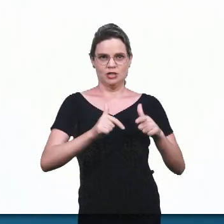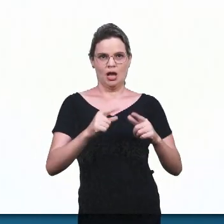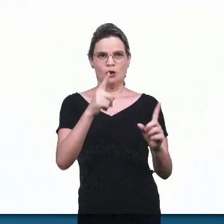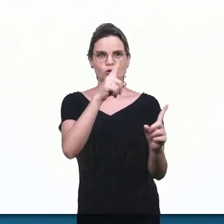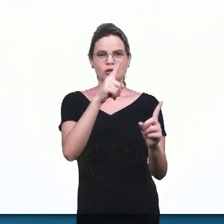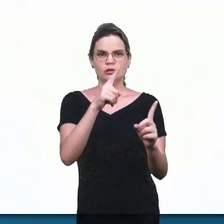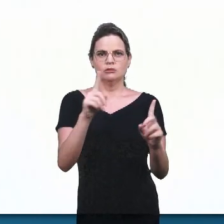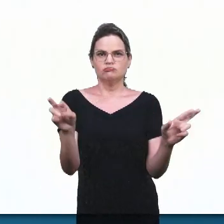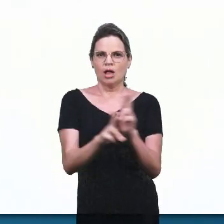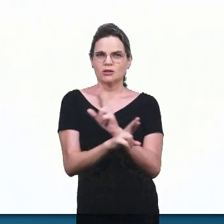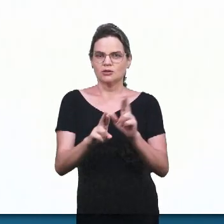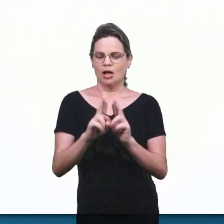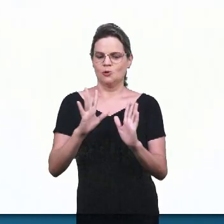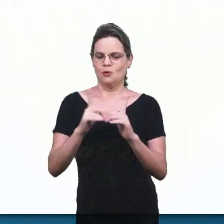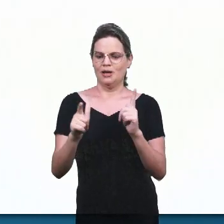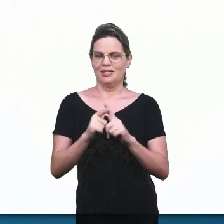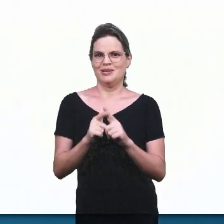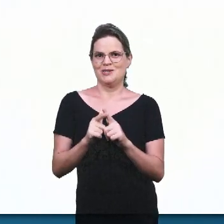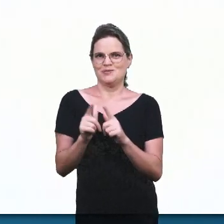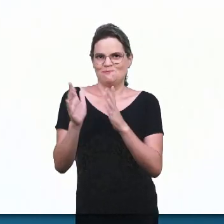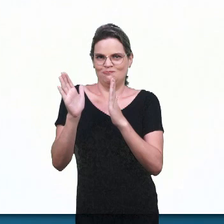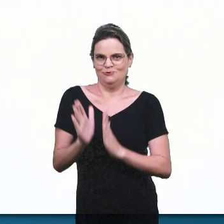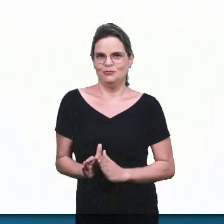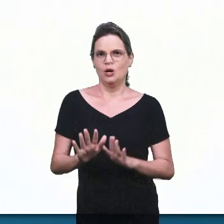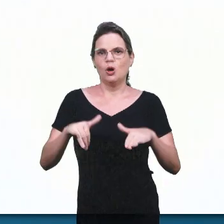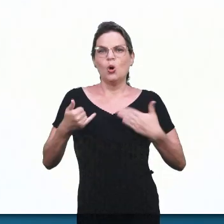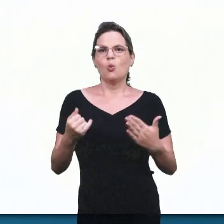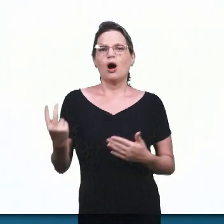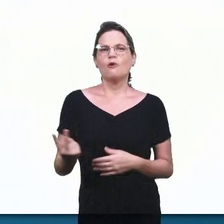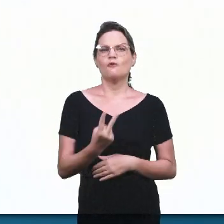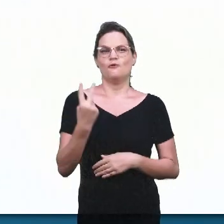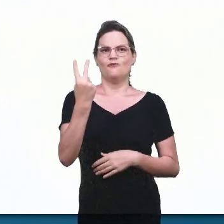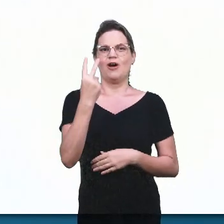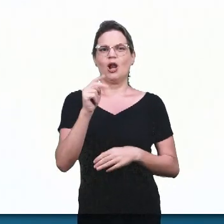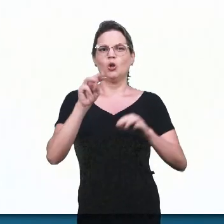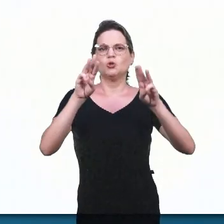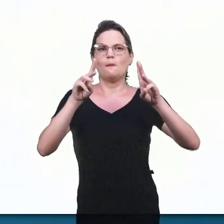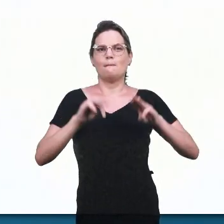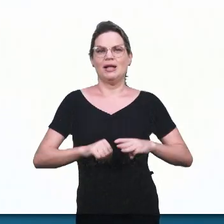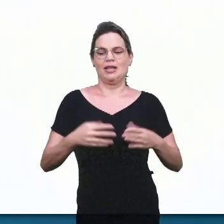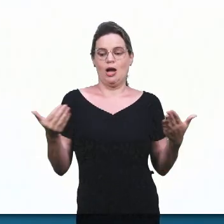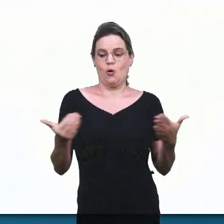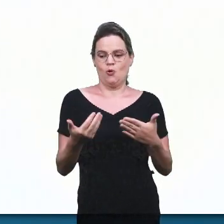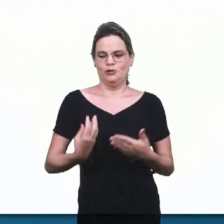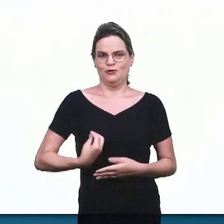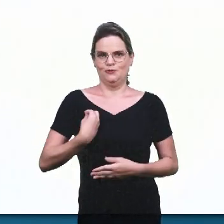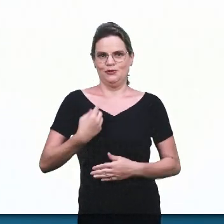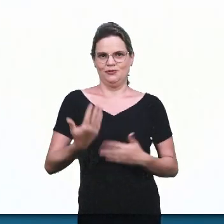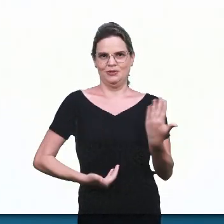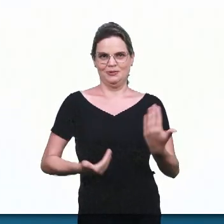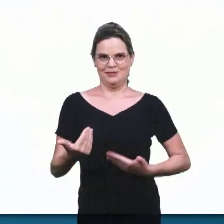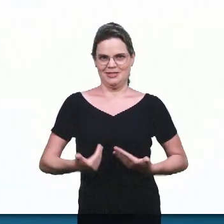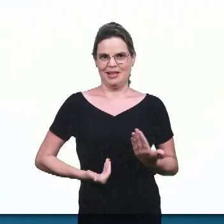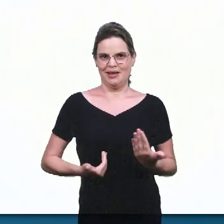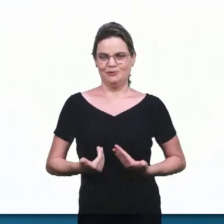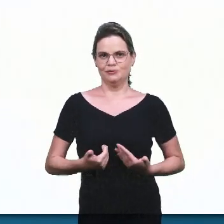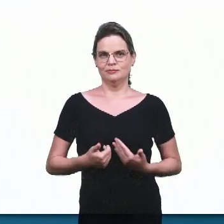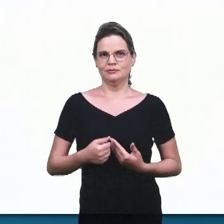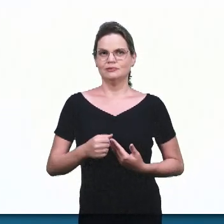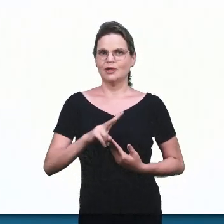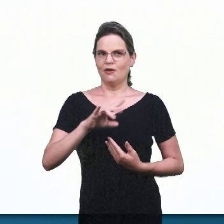genre de l'Église fidèle, quelle est la valeur de la manne pour l'Église? Vous allez retrouver cela dans le Nouveau Testament. Je vous